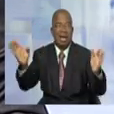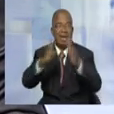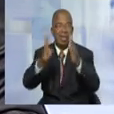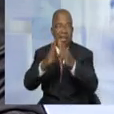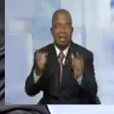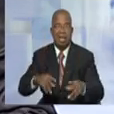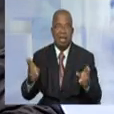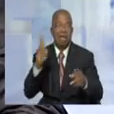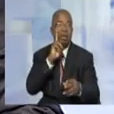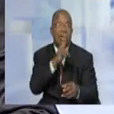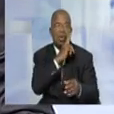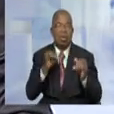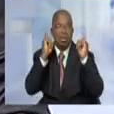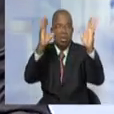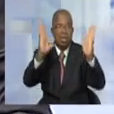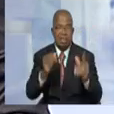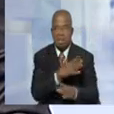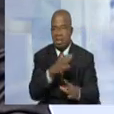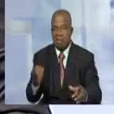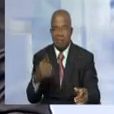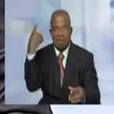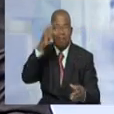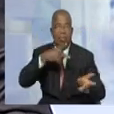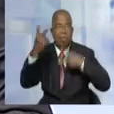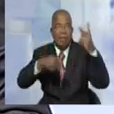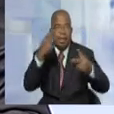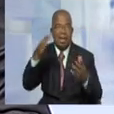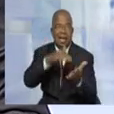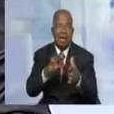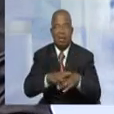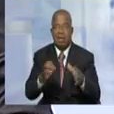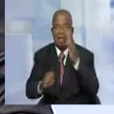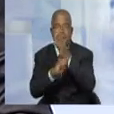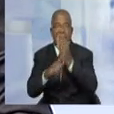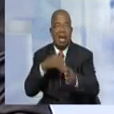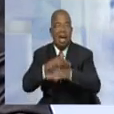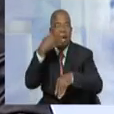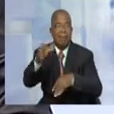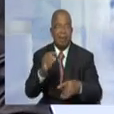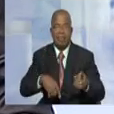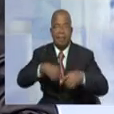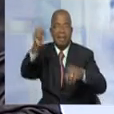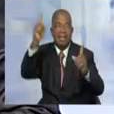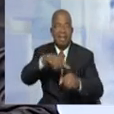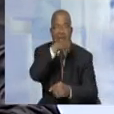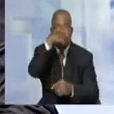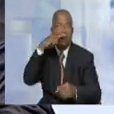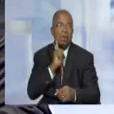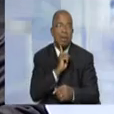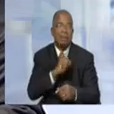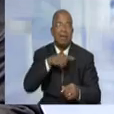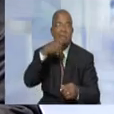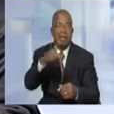l'hôtel Ivoire. Il poursuivra ensuite sa tournée en Guinée et au Gabon, bien sûr, après la Côte d'Ivoire.